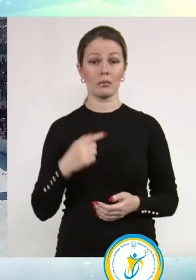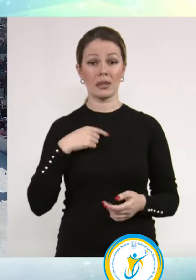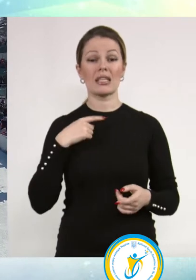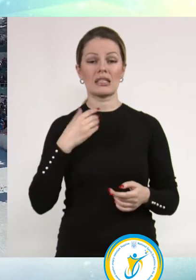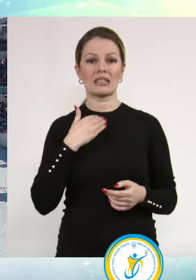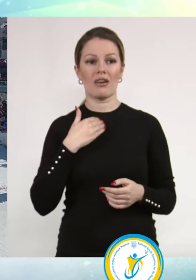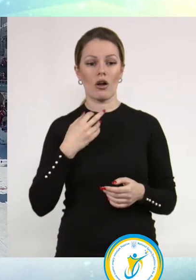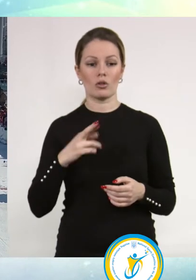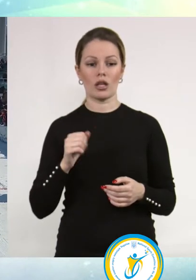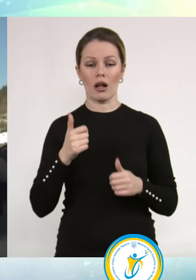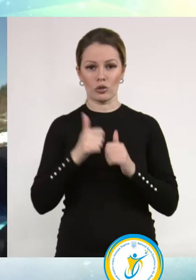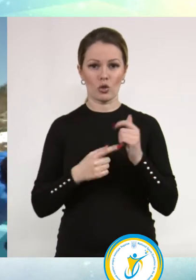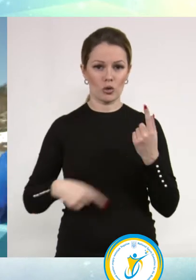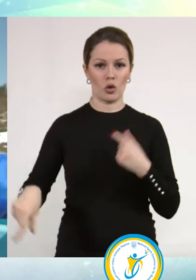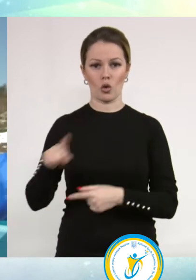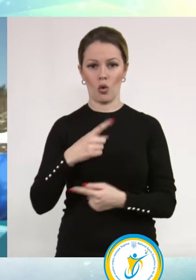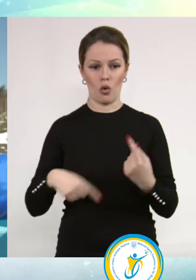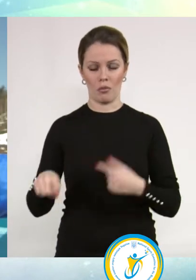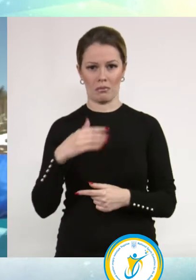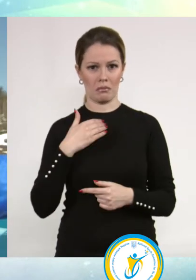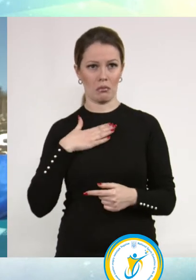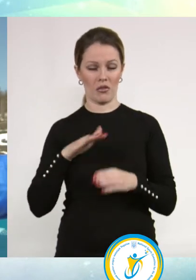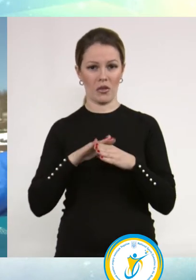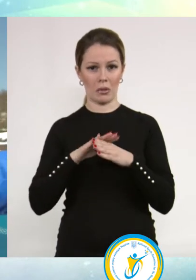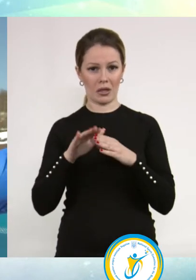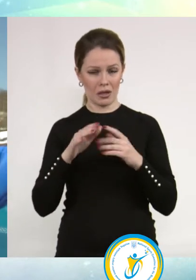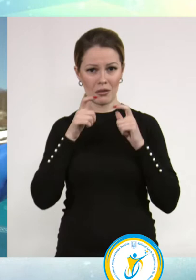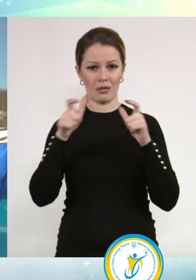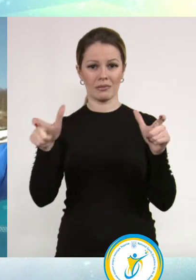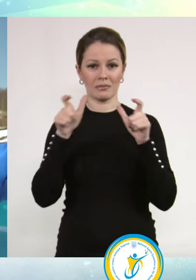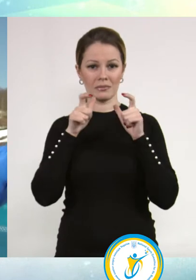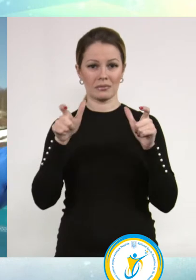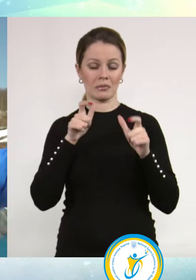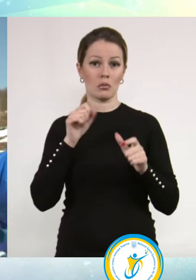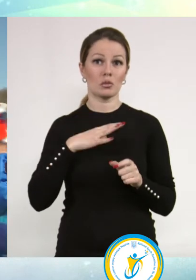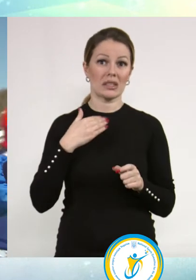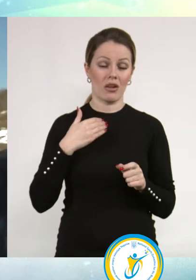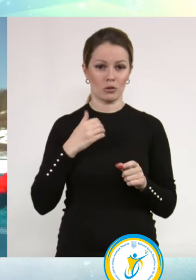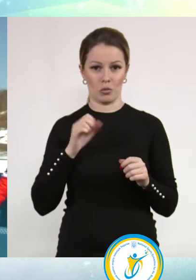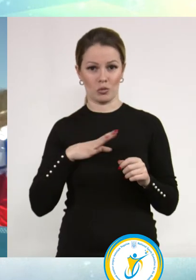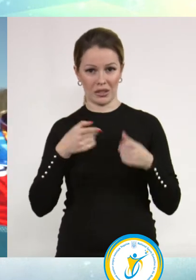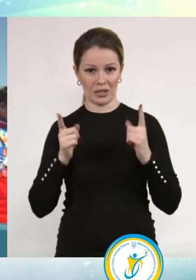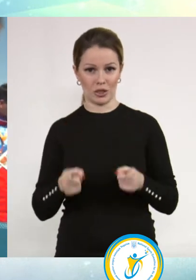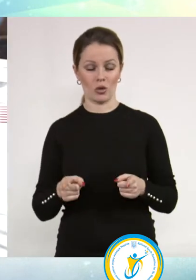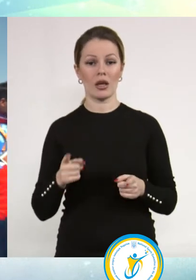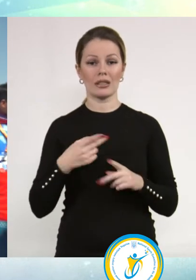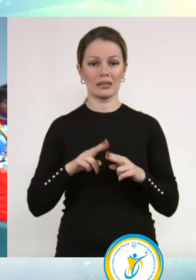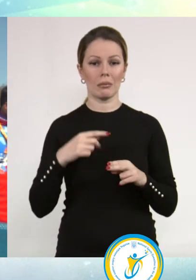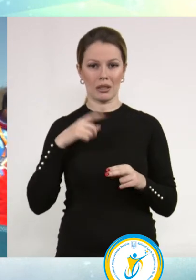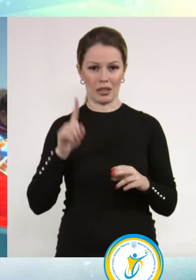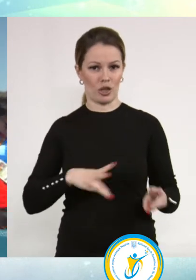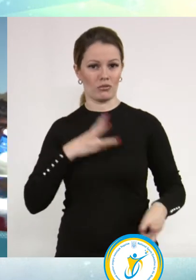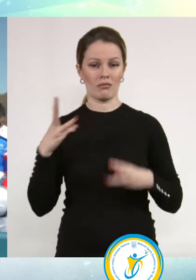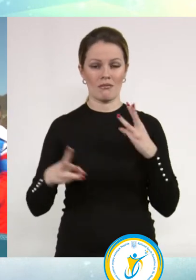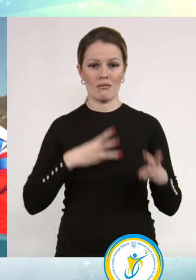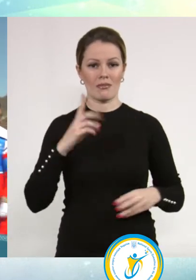мені здавалося, але на кожному кругу вроді мою фамілію кричали. Мені, а може здавалося, бо ну це дуже мене. Так, і це мене